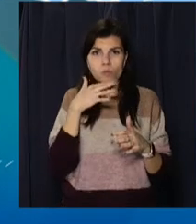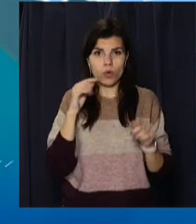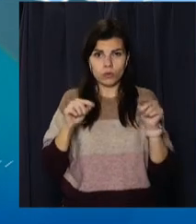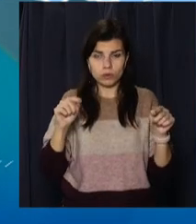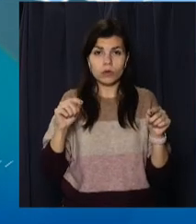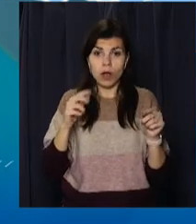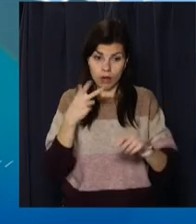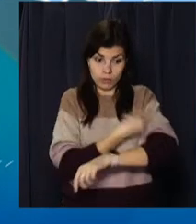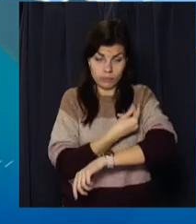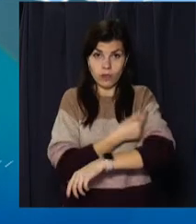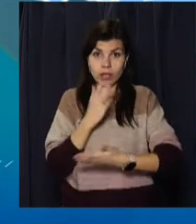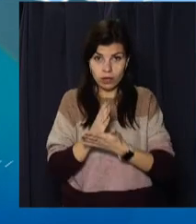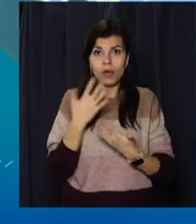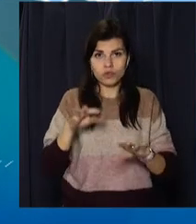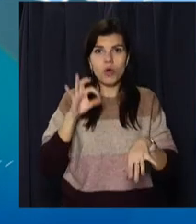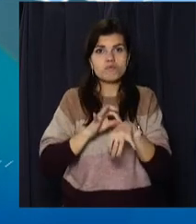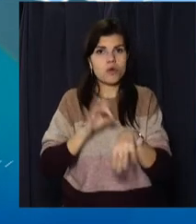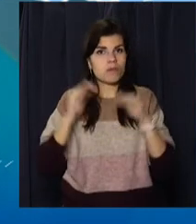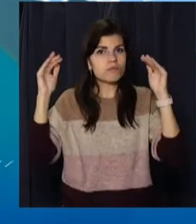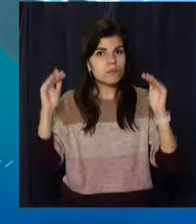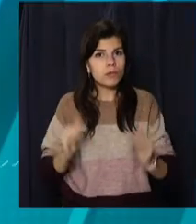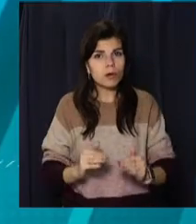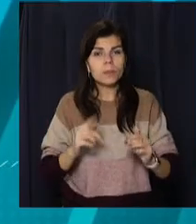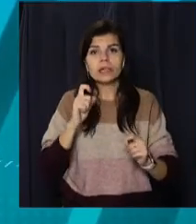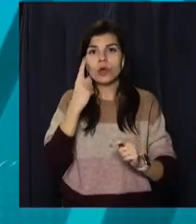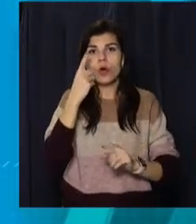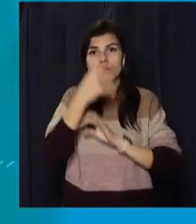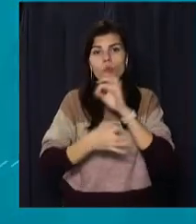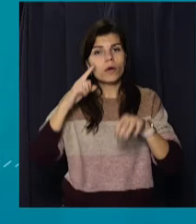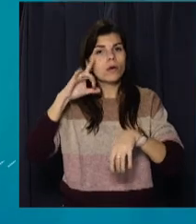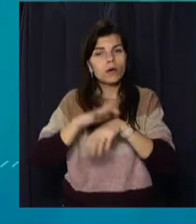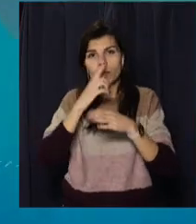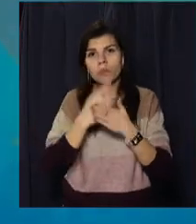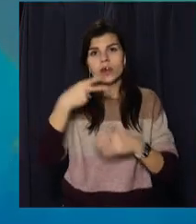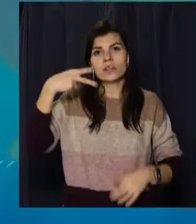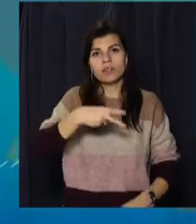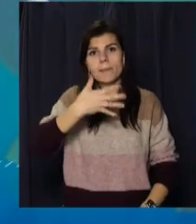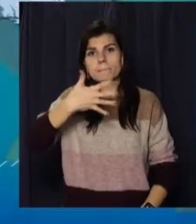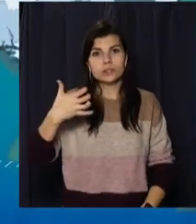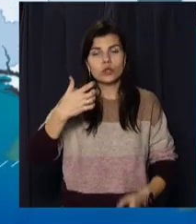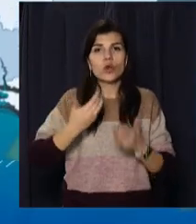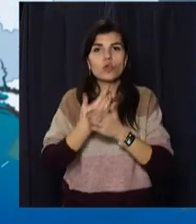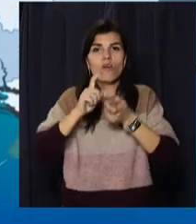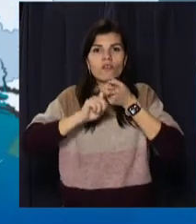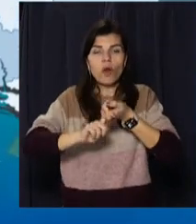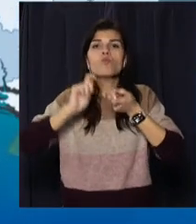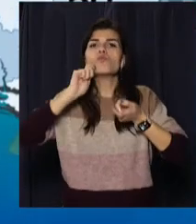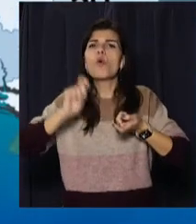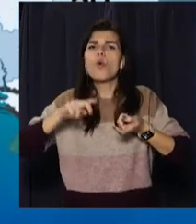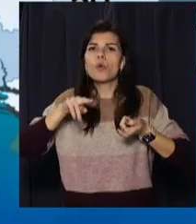на ситуації із захворюваністю, говорять у МОЗ. За добу зафіксували понад 2,5 тисячі інфікованих